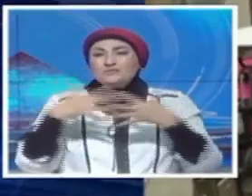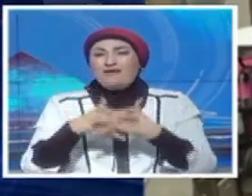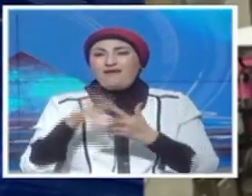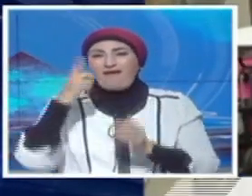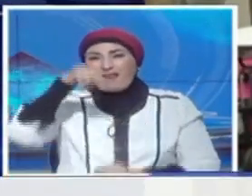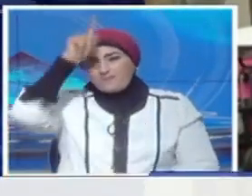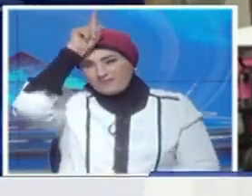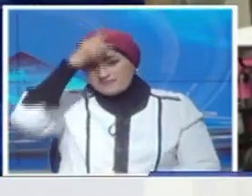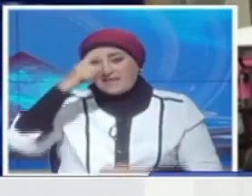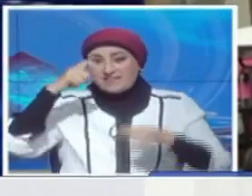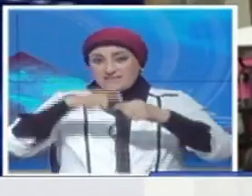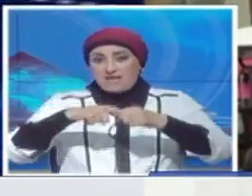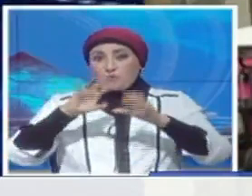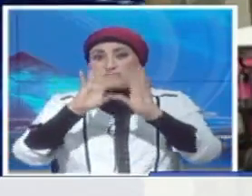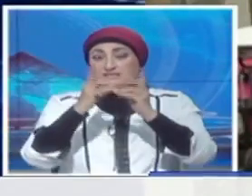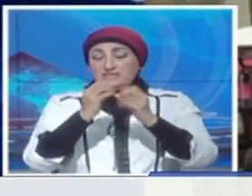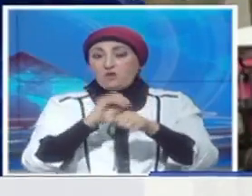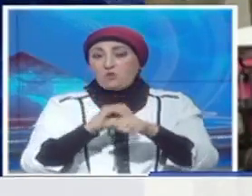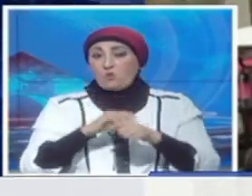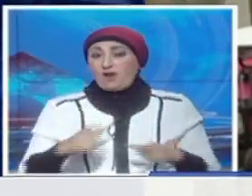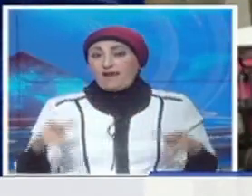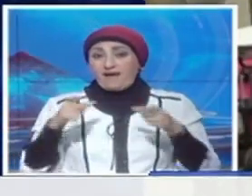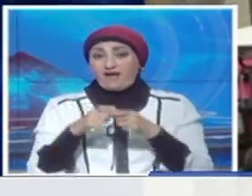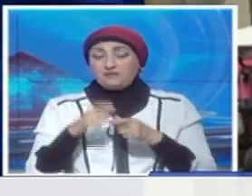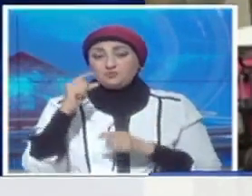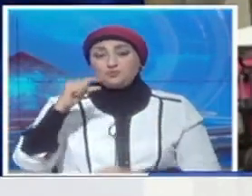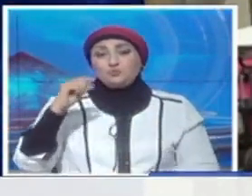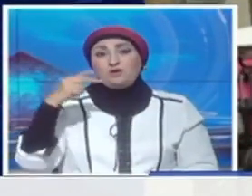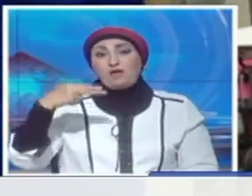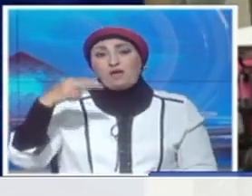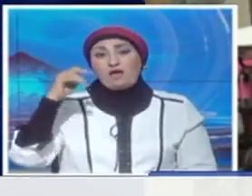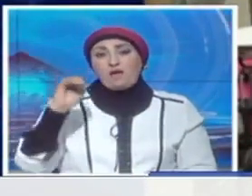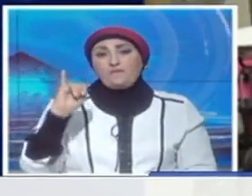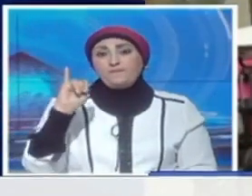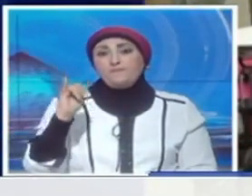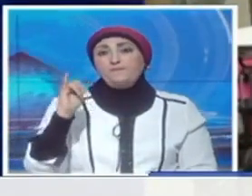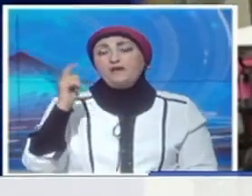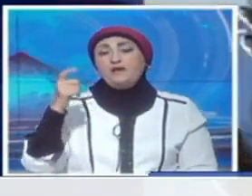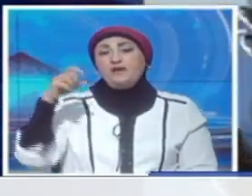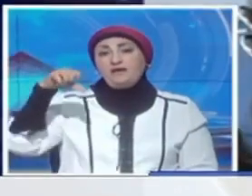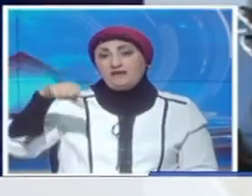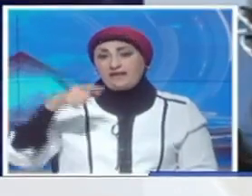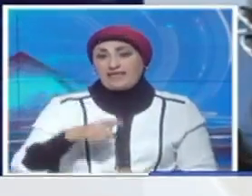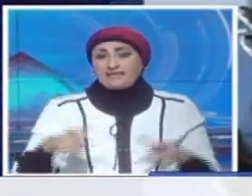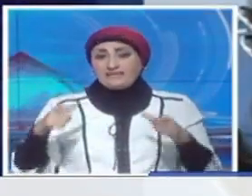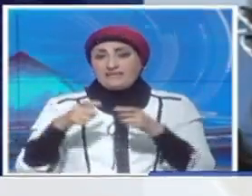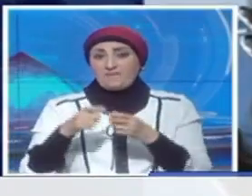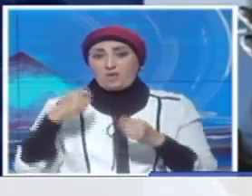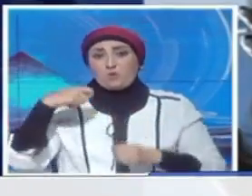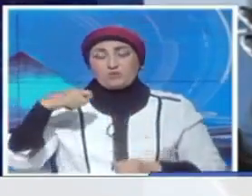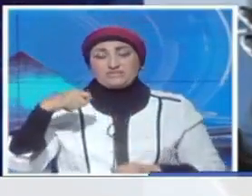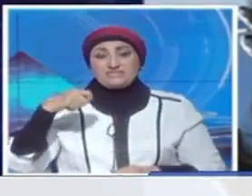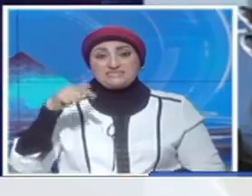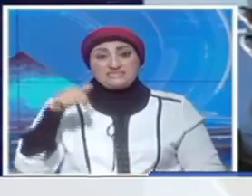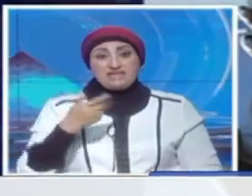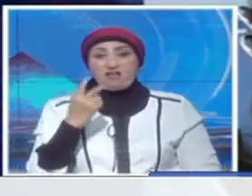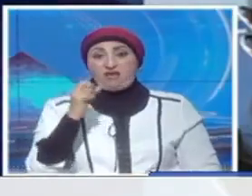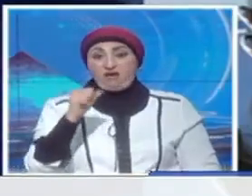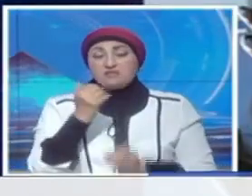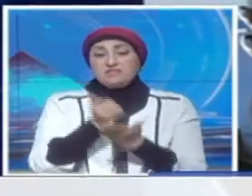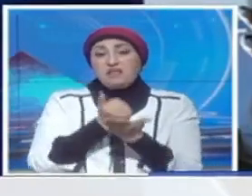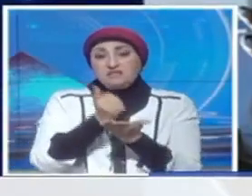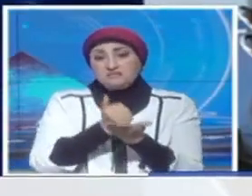الألمانية للتعاون الدولي. كما عقد الدكتور عمرو طلعت اجتماعا مع وزير الدولة